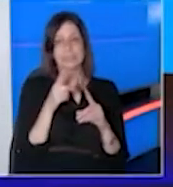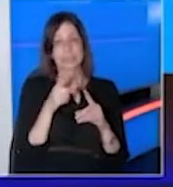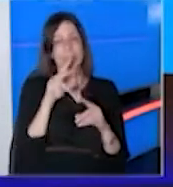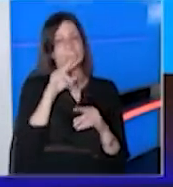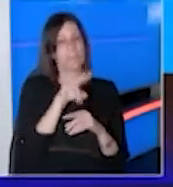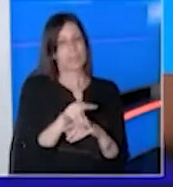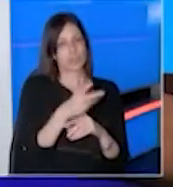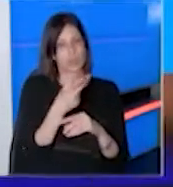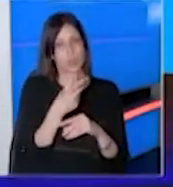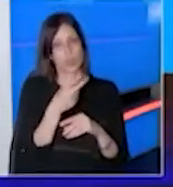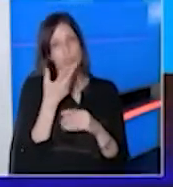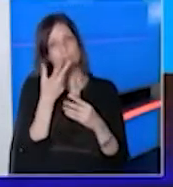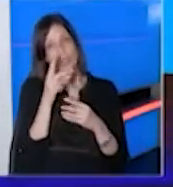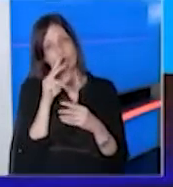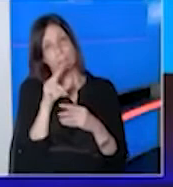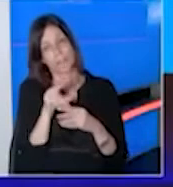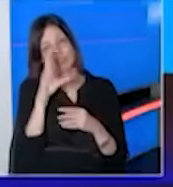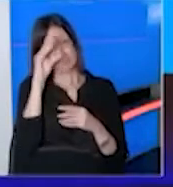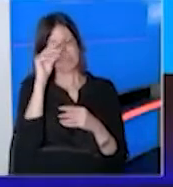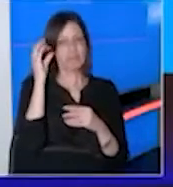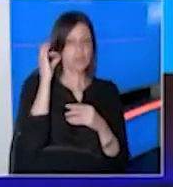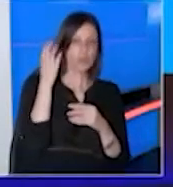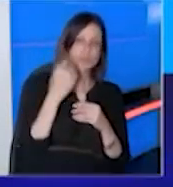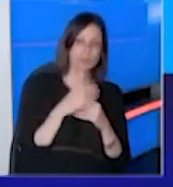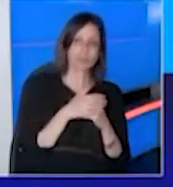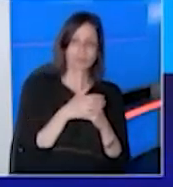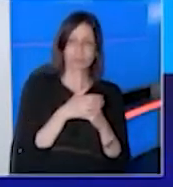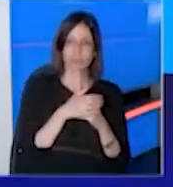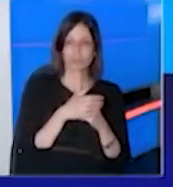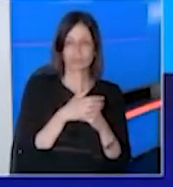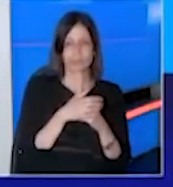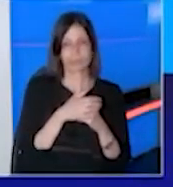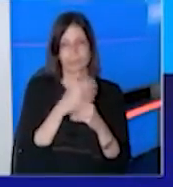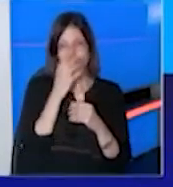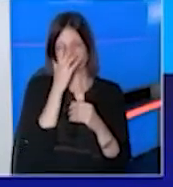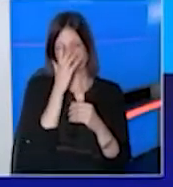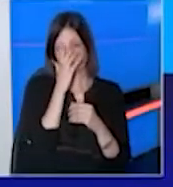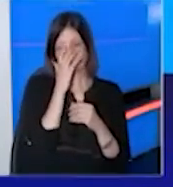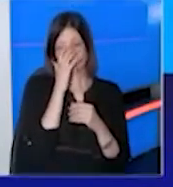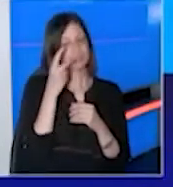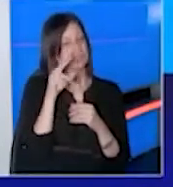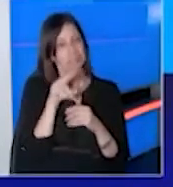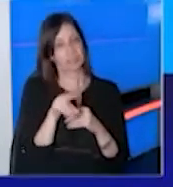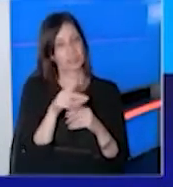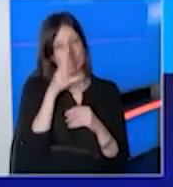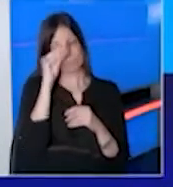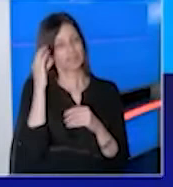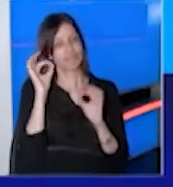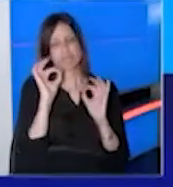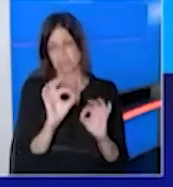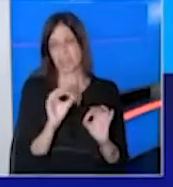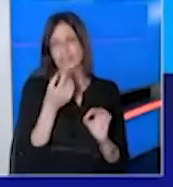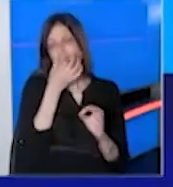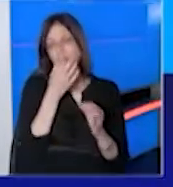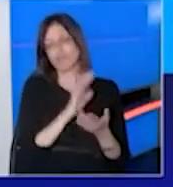הזוג. אבל אני שאלתי אותך שאלה אחרת, הזוג. יעקב. סבבה. עזוב, בני ובנות הזוג זה אחלה. רגע. כן. בני ובנות הזוג זה, אני שואל אותך שאלה